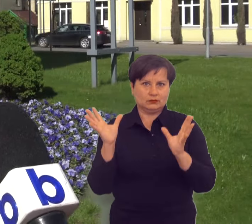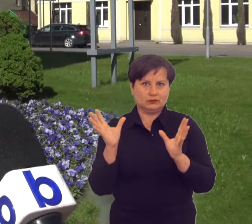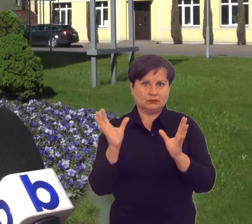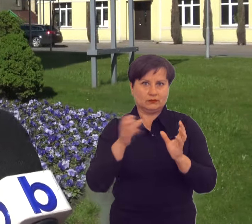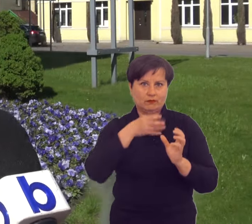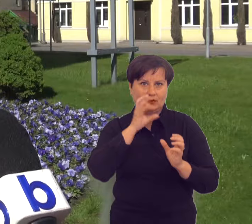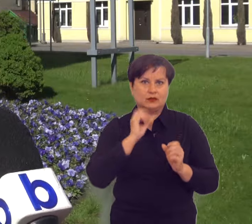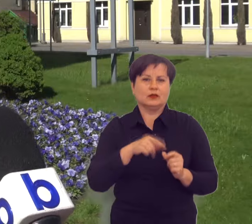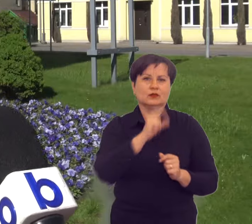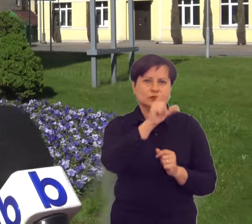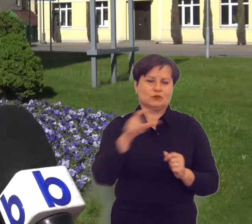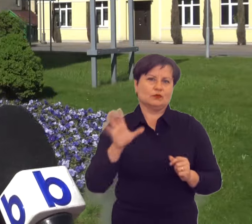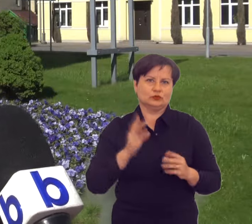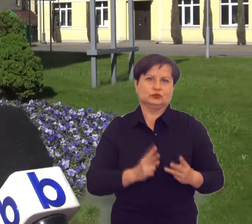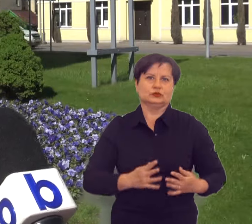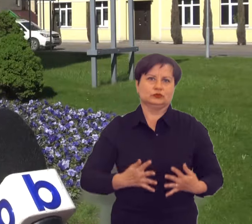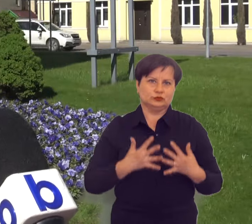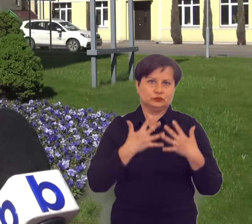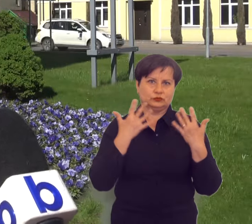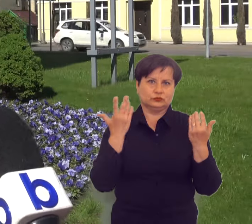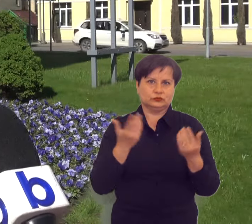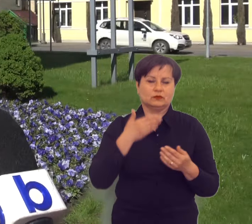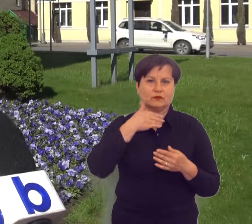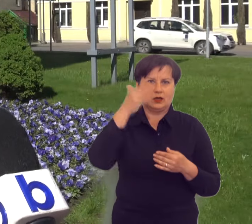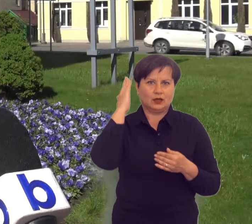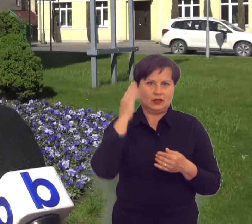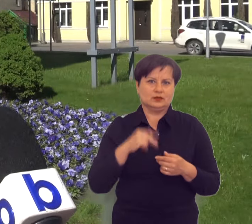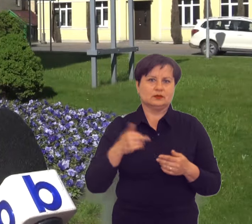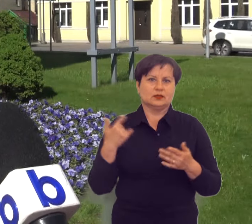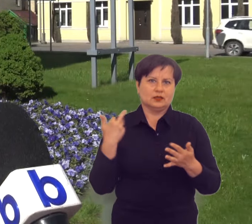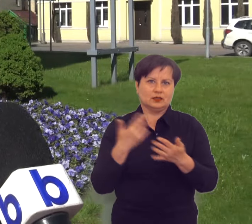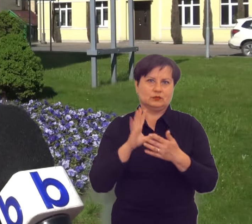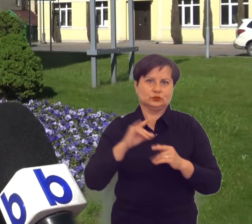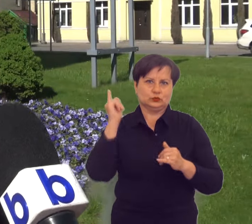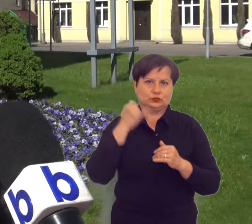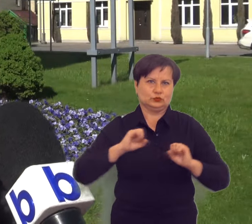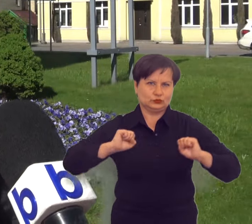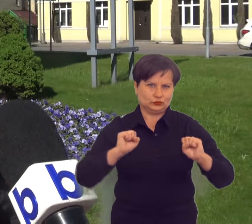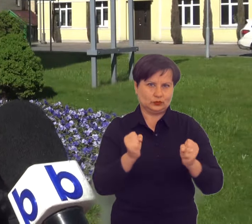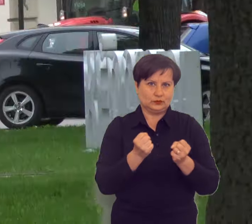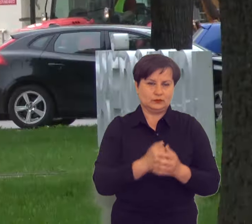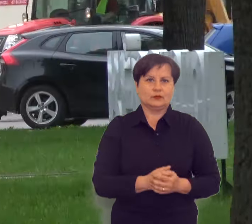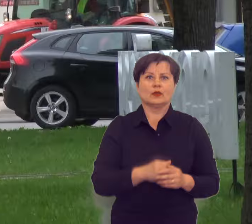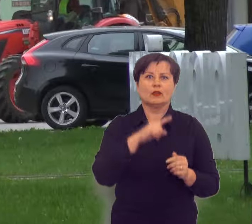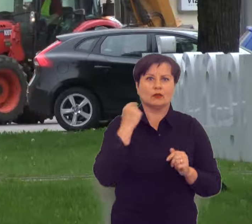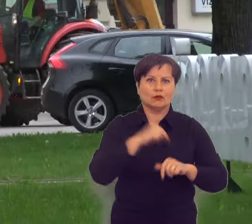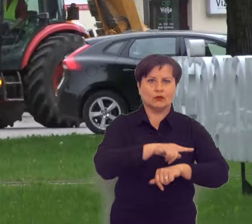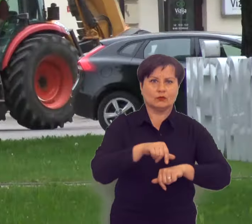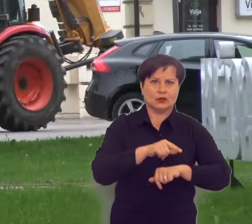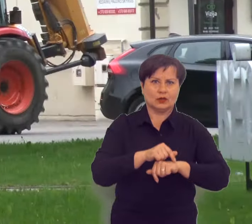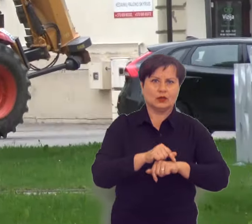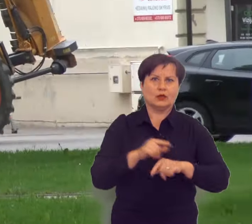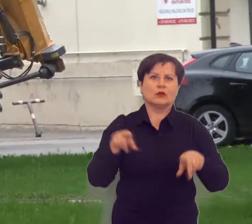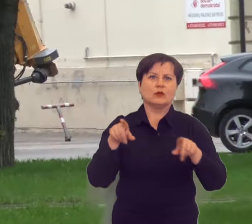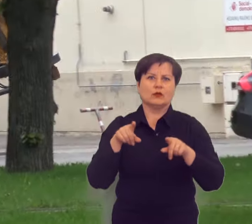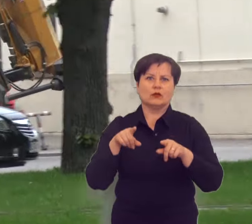fontanai Kėdainių miesto gyventojus džiugins visą vasarą, iki pat kol rudenį atšals orai. Daug laiko ir